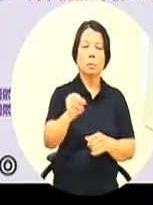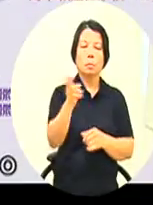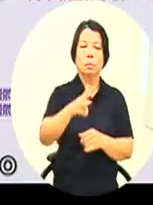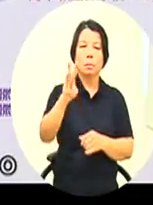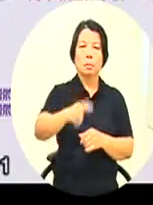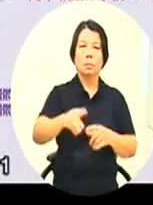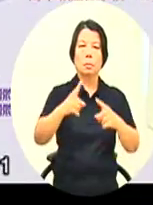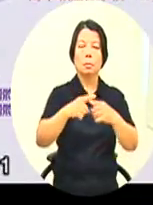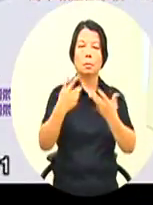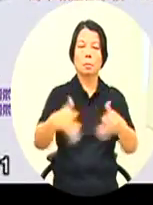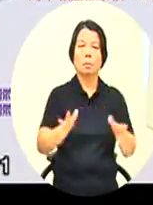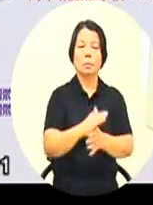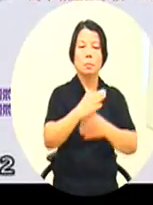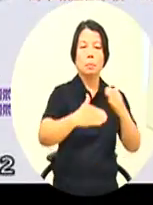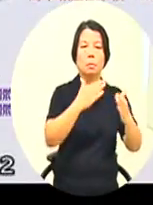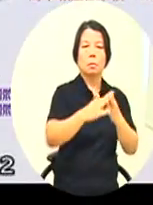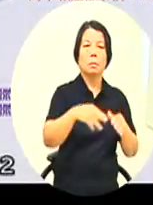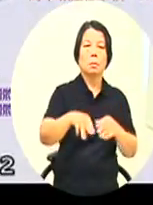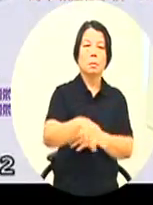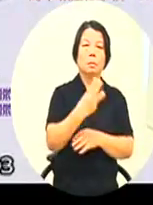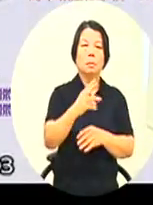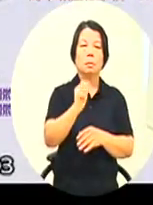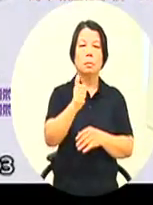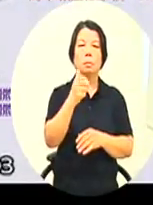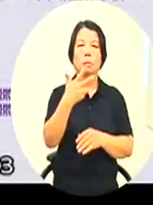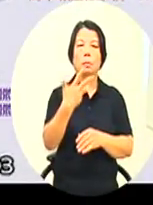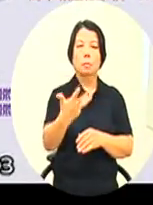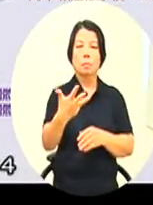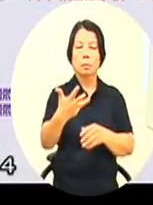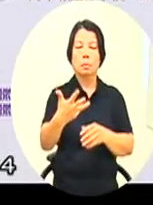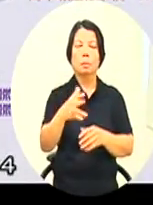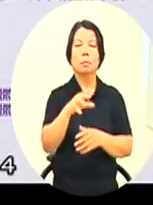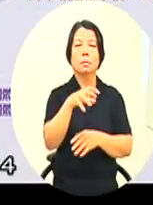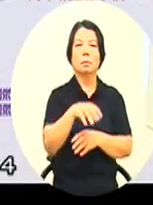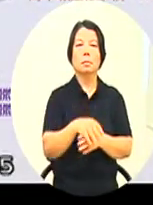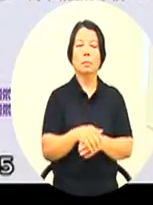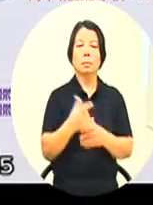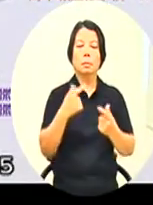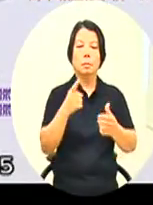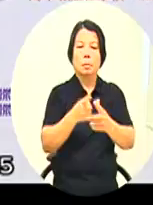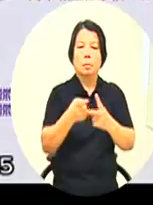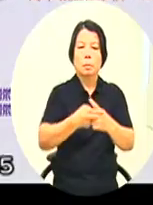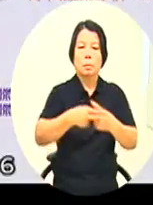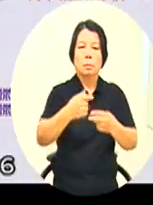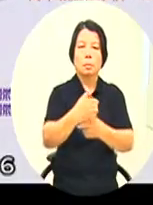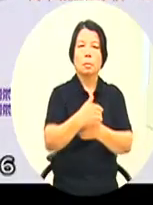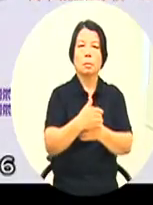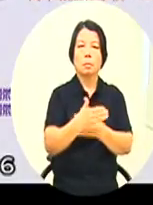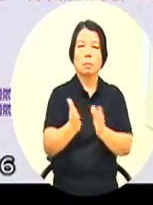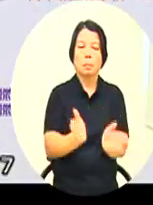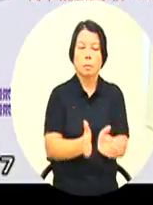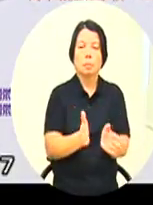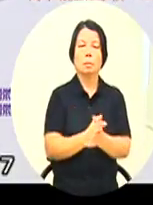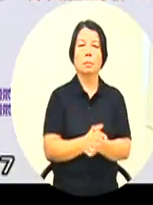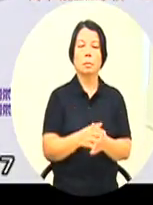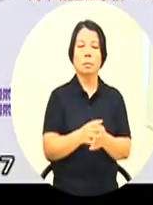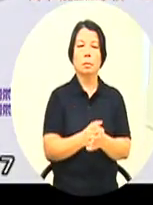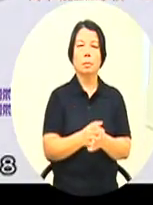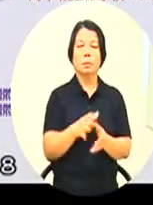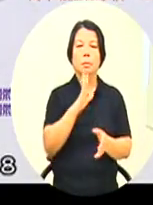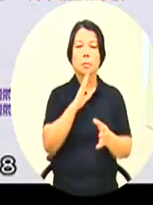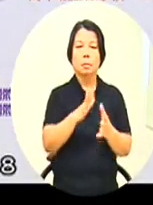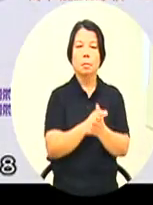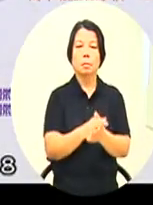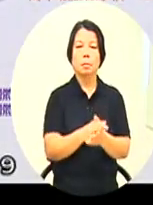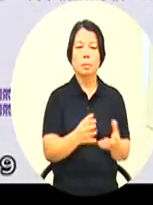学校大概358所。那另外我们有一个特色，就是小班以下的小班的小校的学校呢，占的比